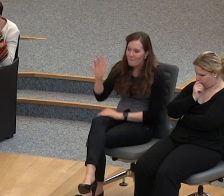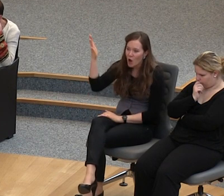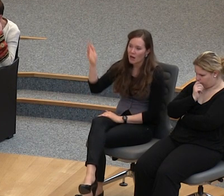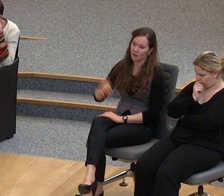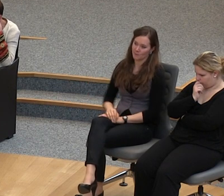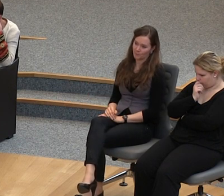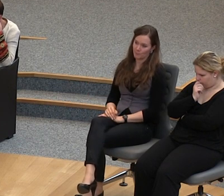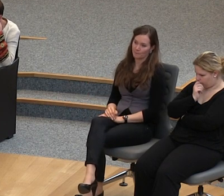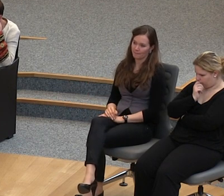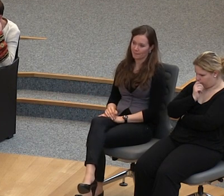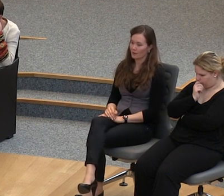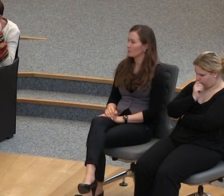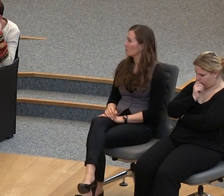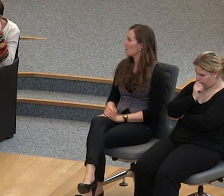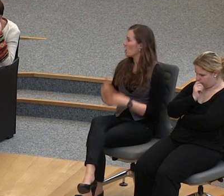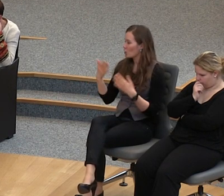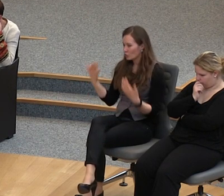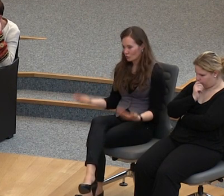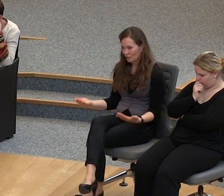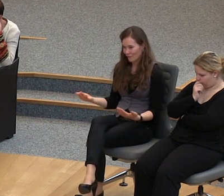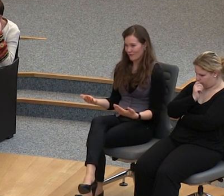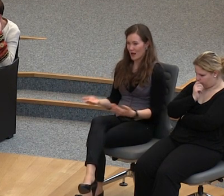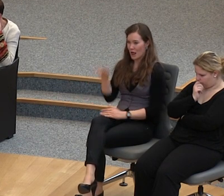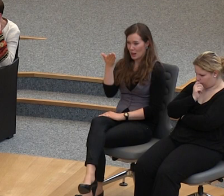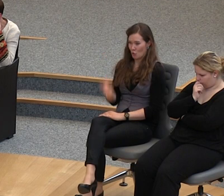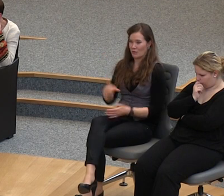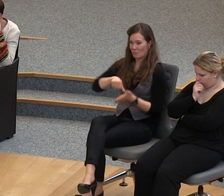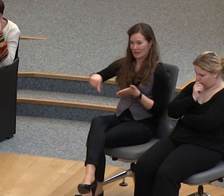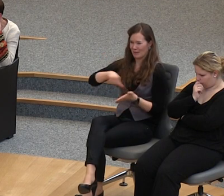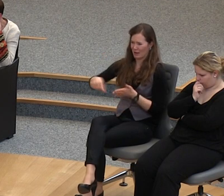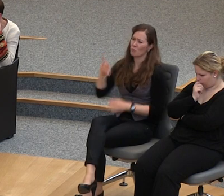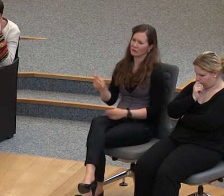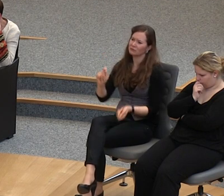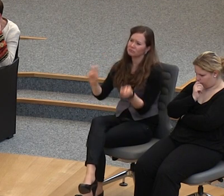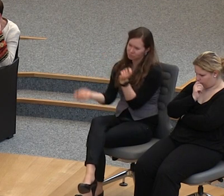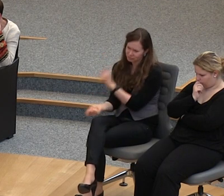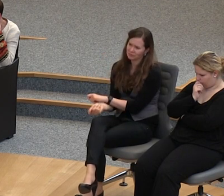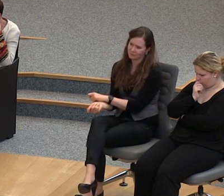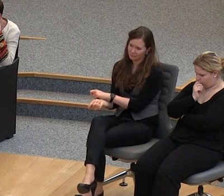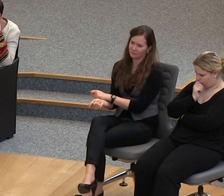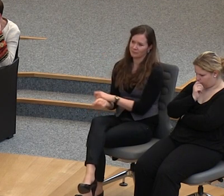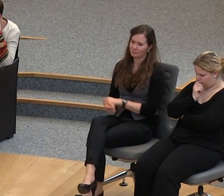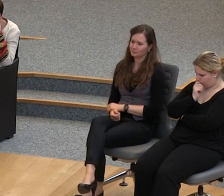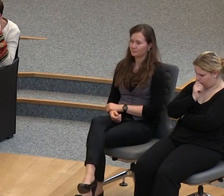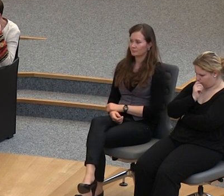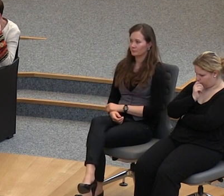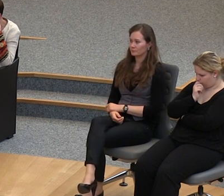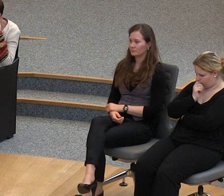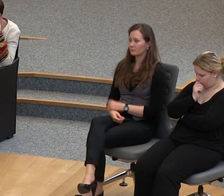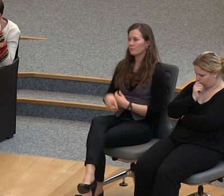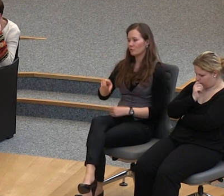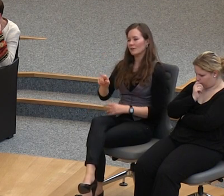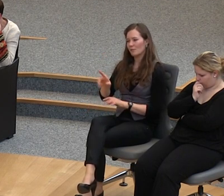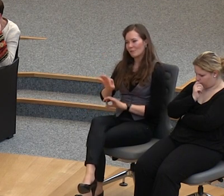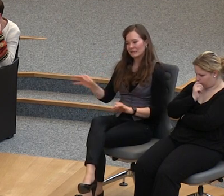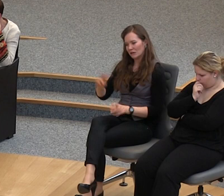Und ob wir diese Form von Vergütung nicht ändern und ob wir nicht das